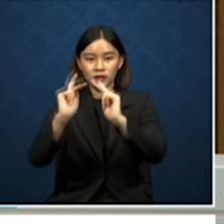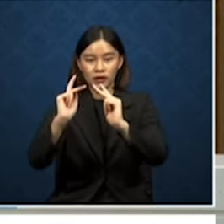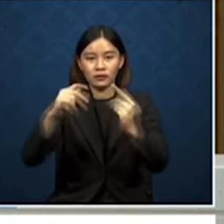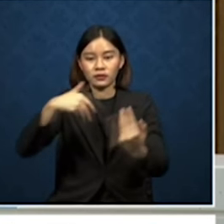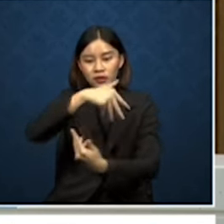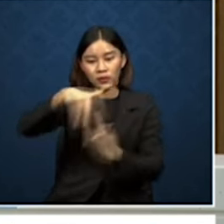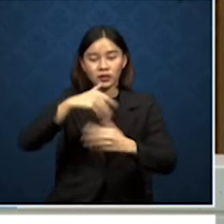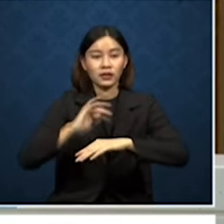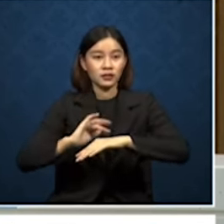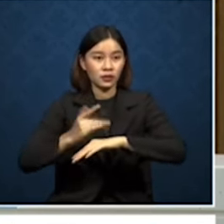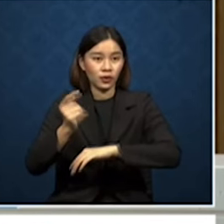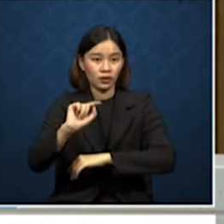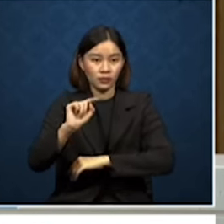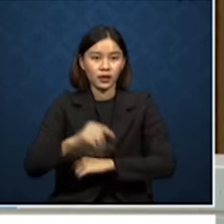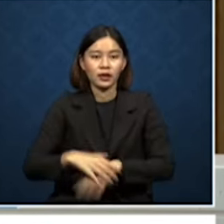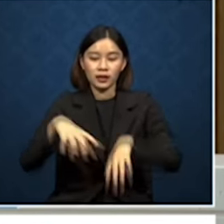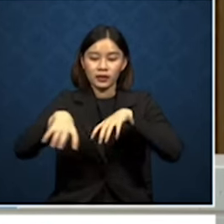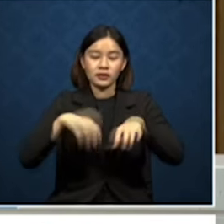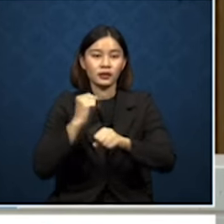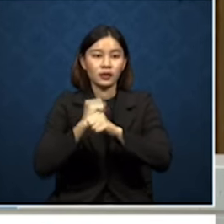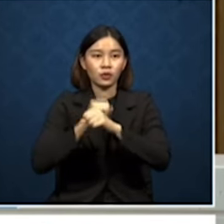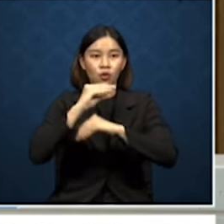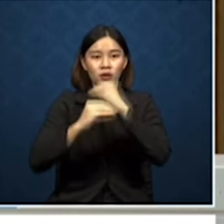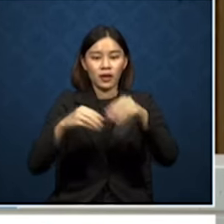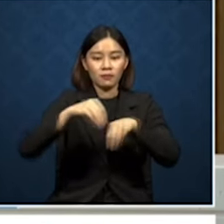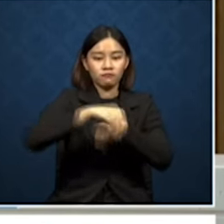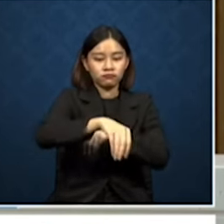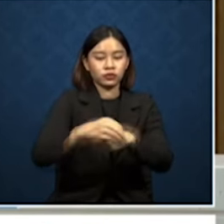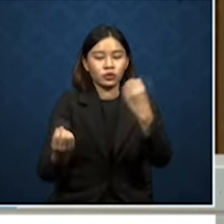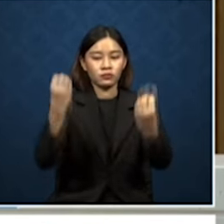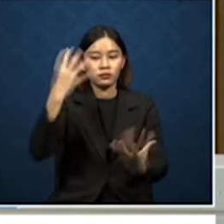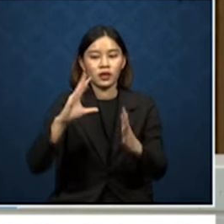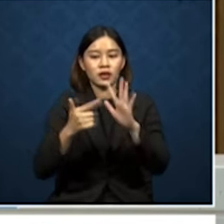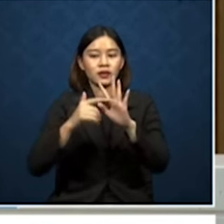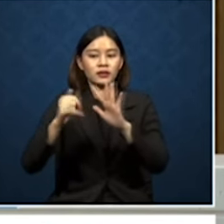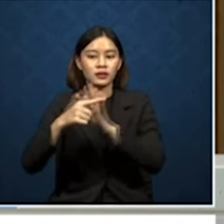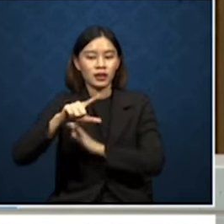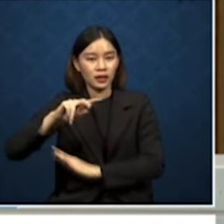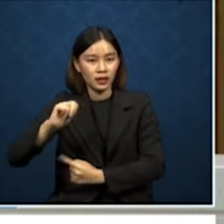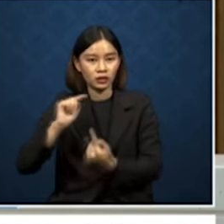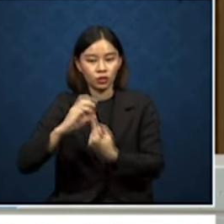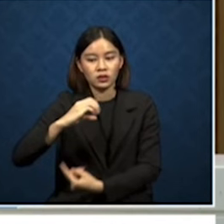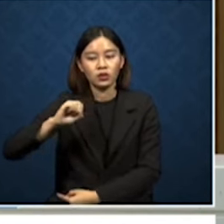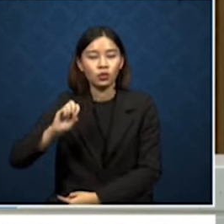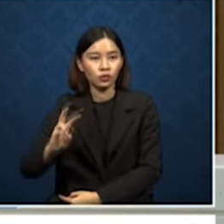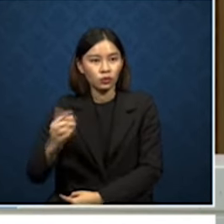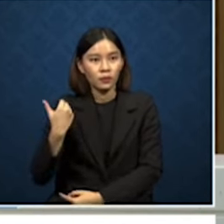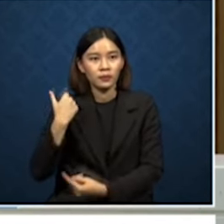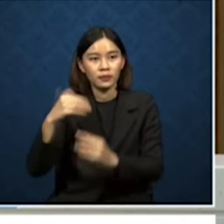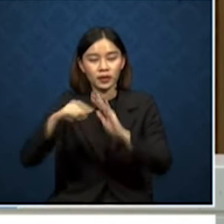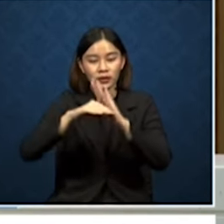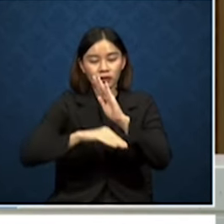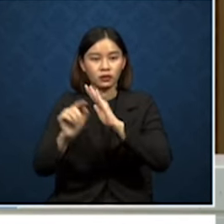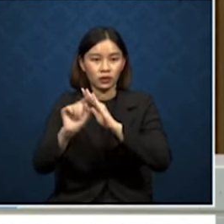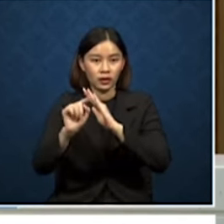และสิ่งแวดล้อมจัดทำโครงการปลูกป่าชายเลนเพื่อประโยชน์จากคาร์บอนเครดิตโดยมีหลักเกณฑ์ว่